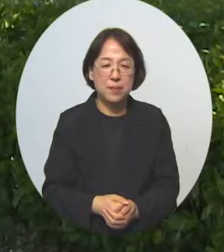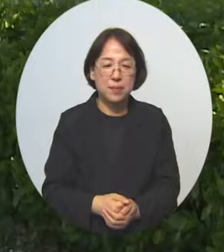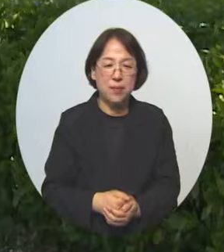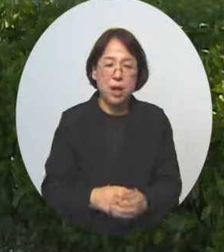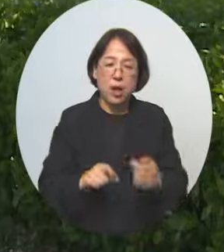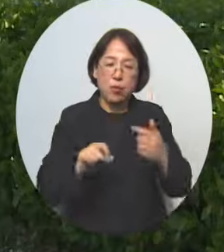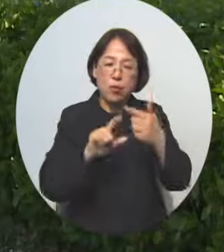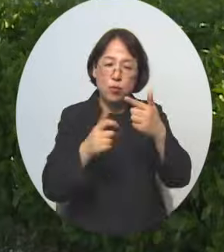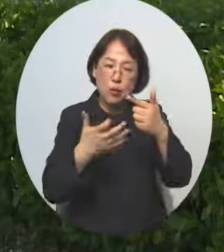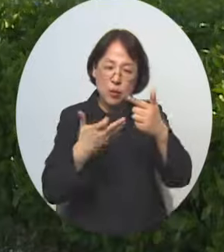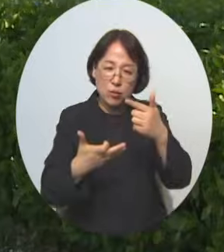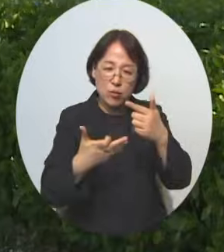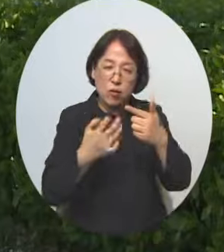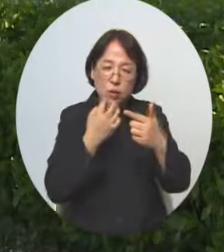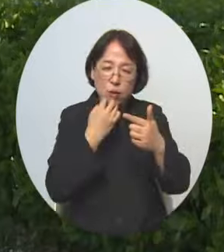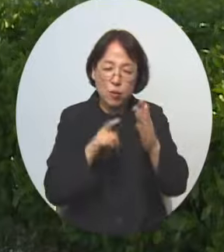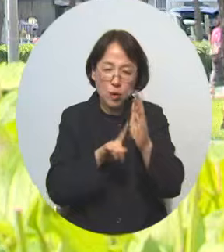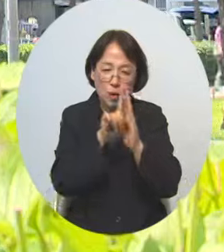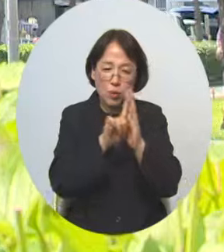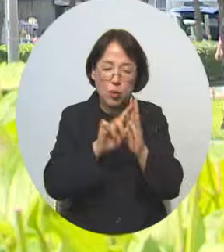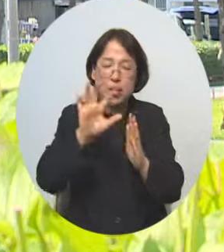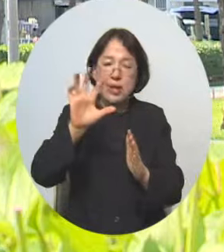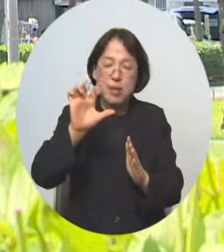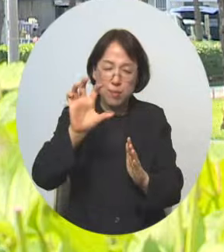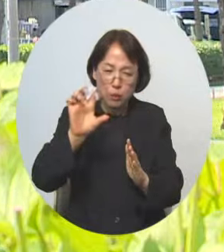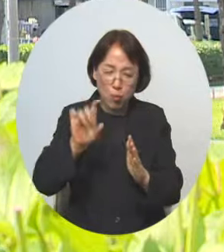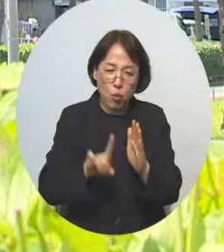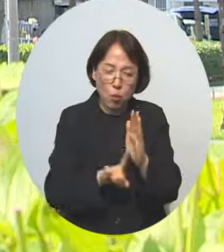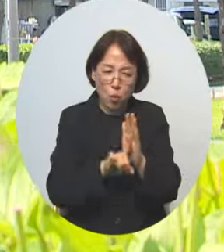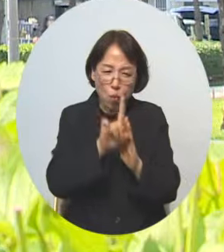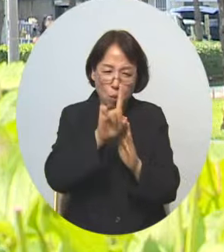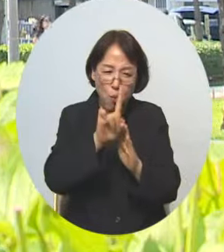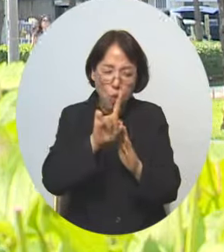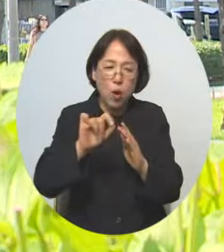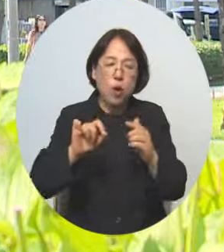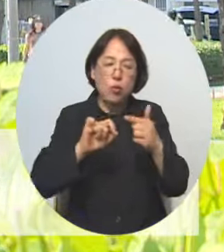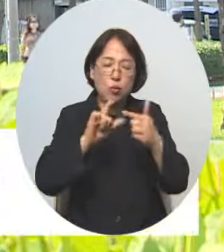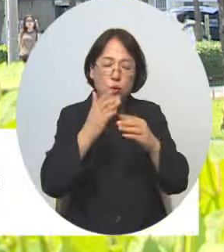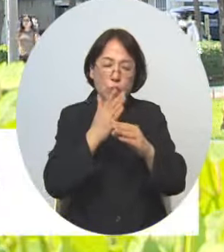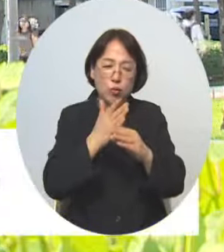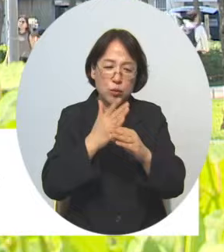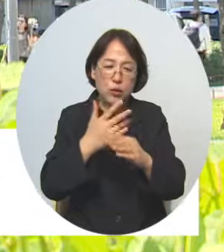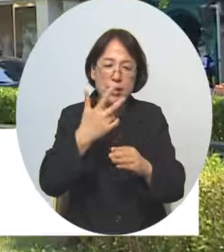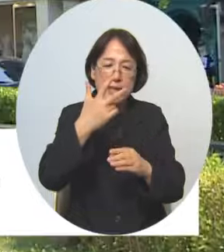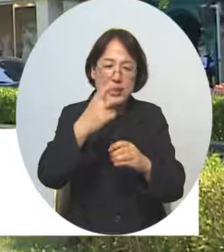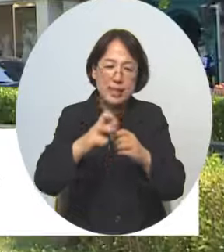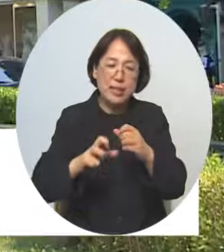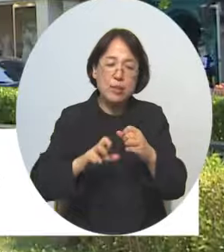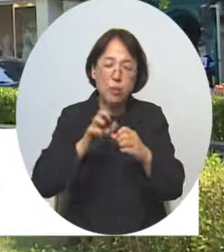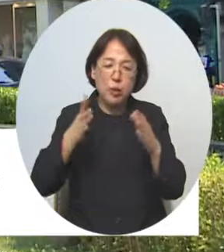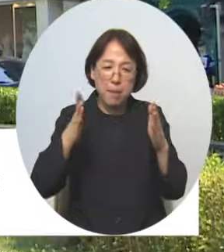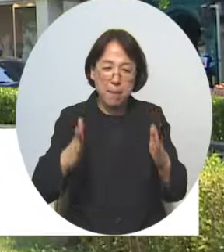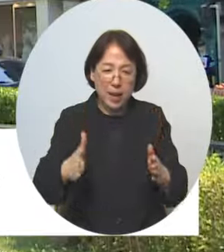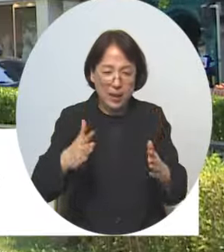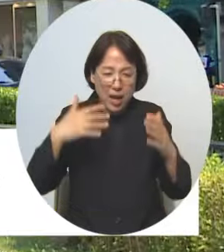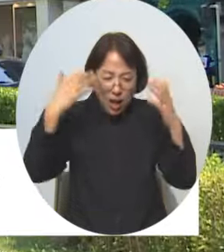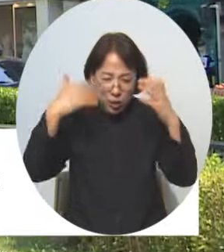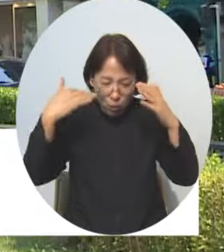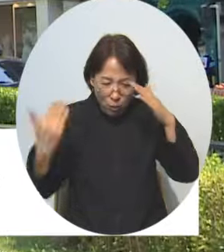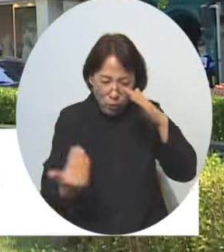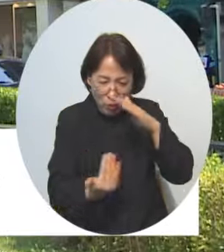19일 서울 기온이 35.8도까지 오르며 6월 중순으로는 75년 만에 가장 더웠습니다. 광주와 경주